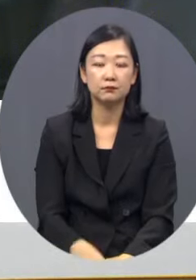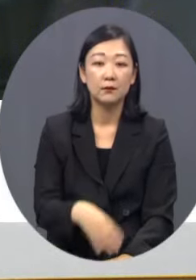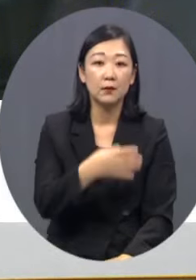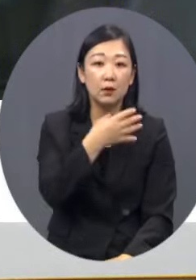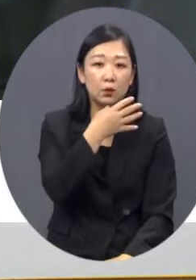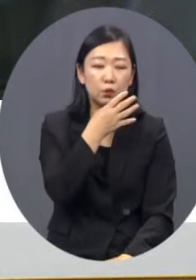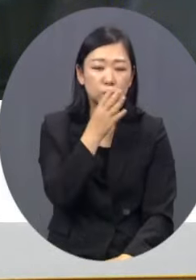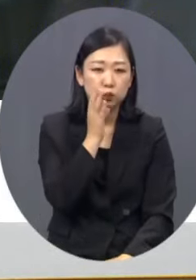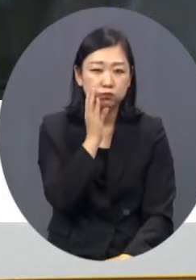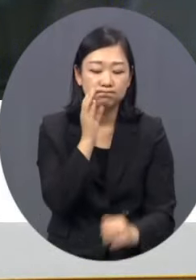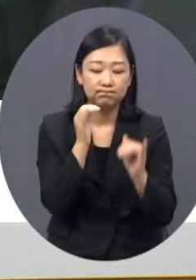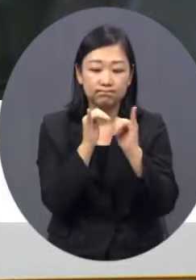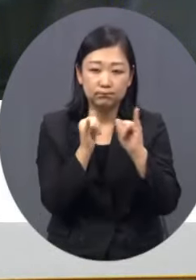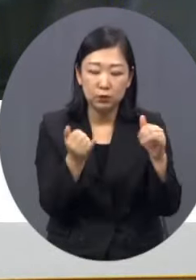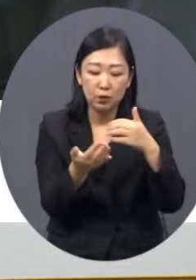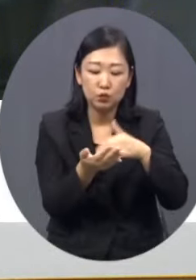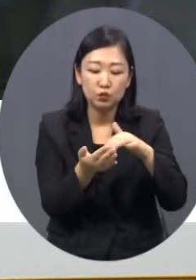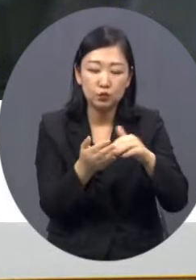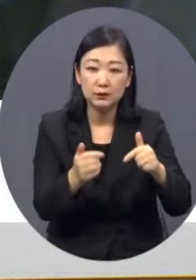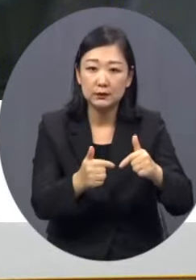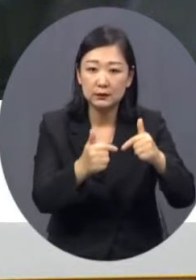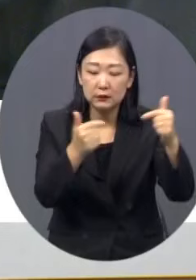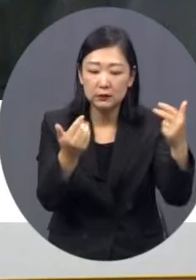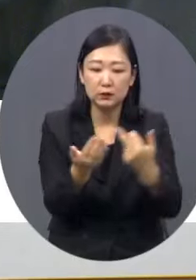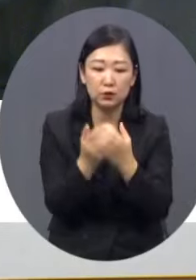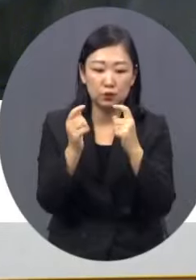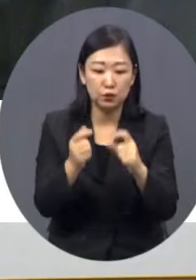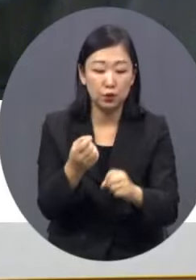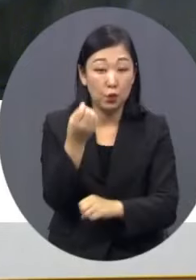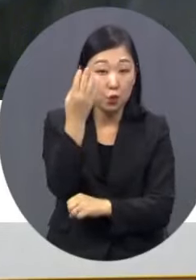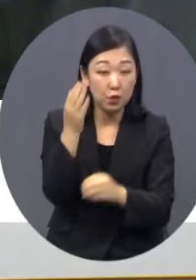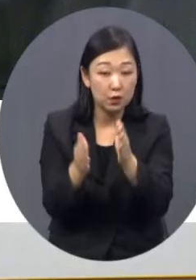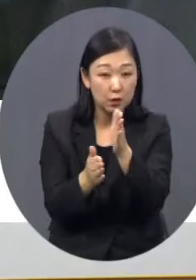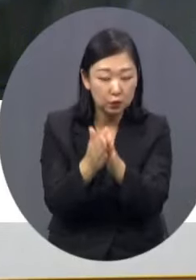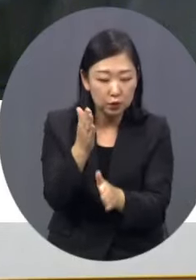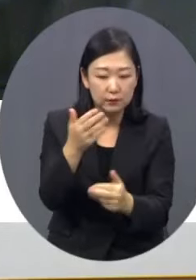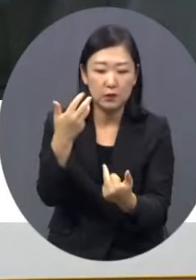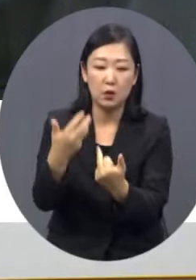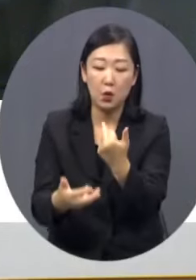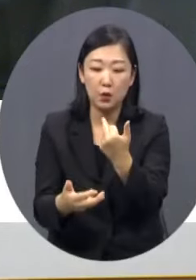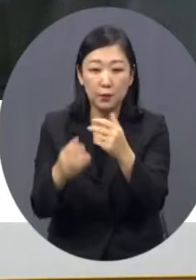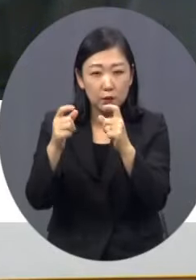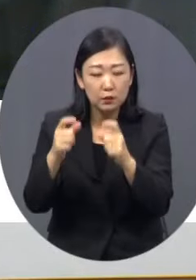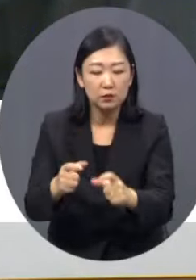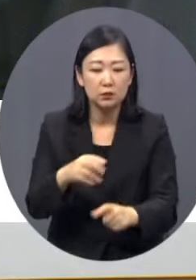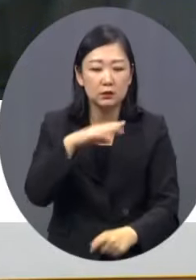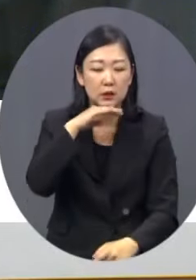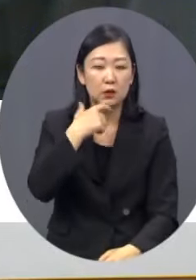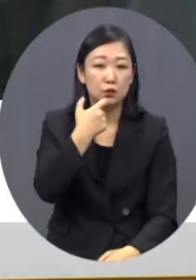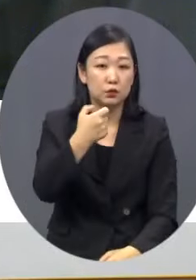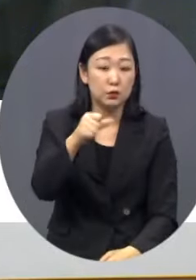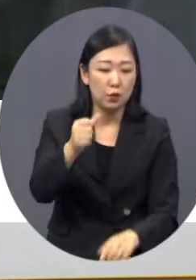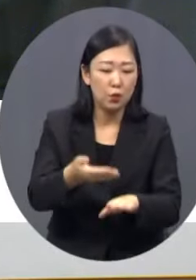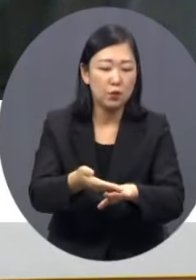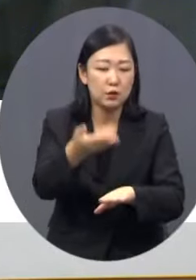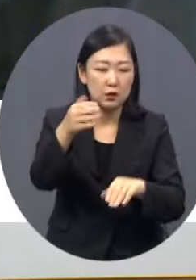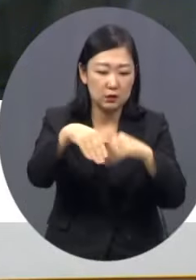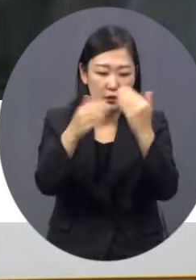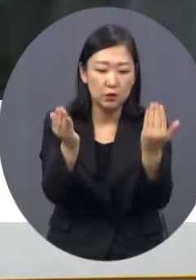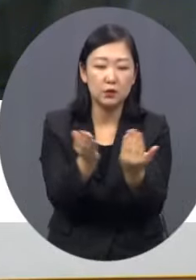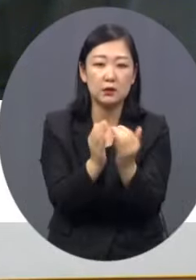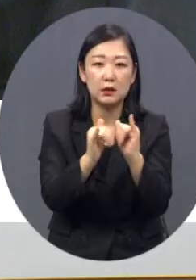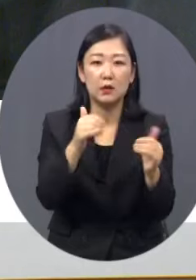노인 인구가 빠르게 늘면서 제주는 원도심과 서귀포 지역이 65세 이상 노인이 전체